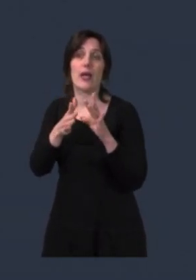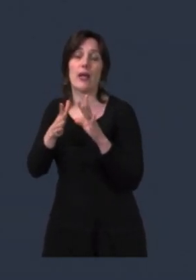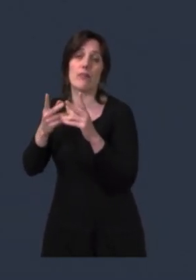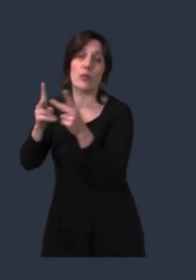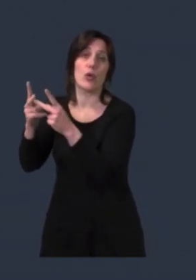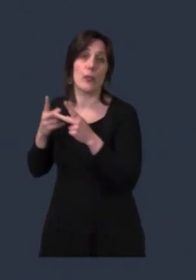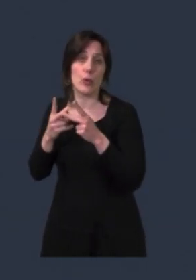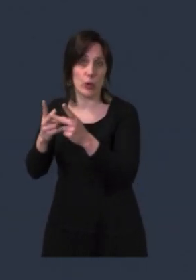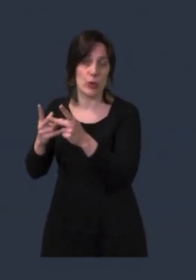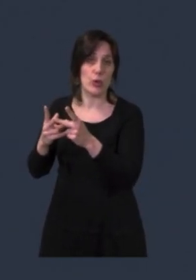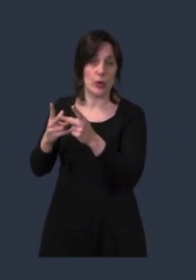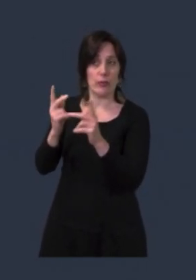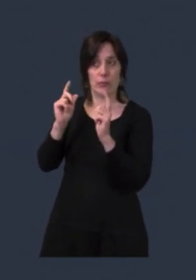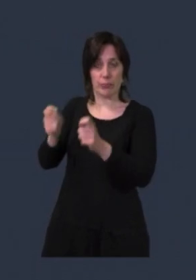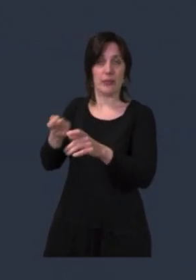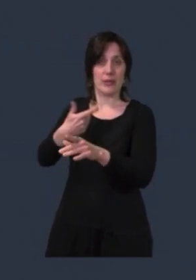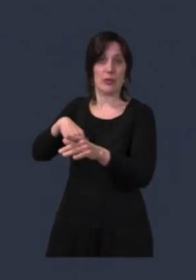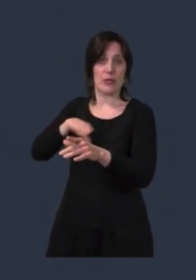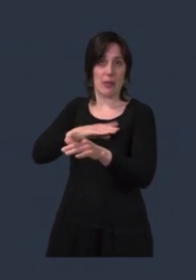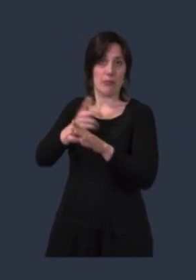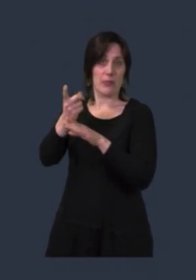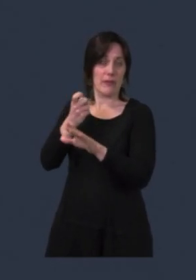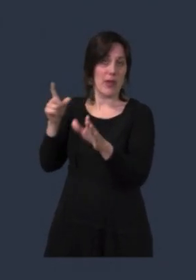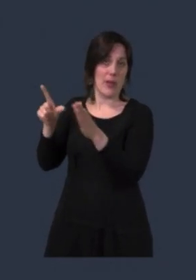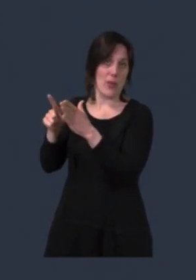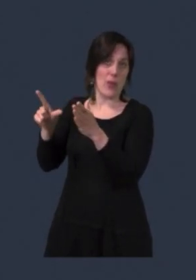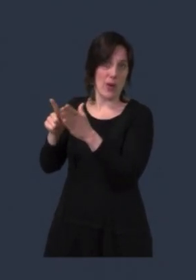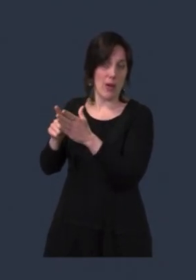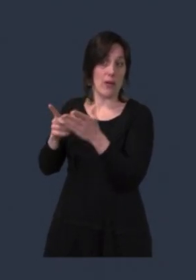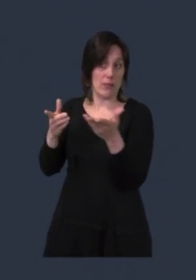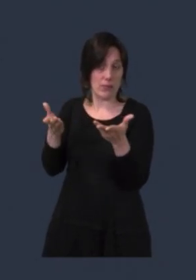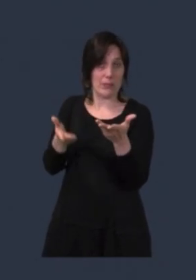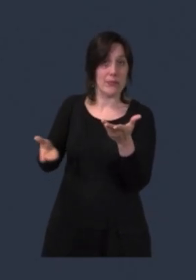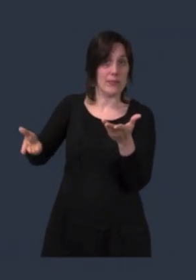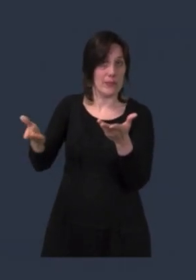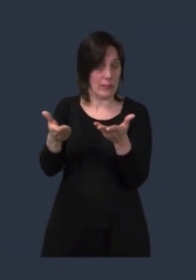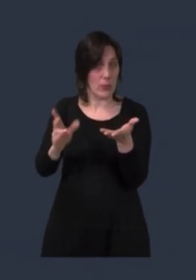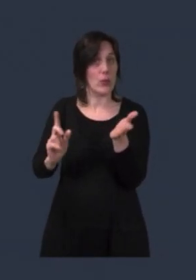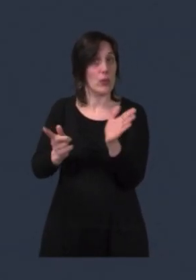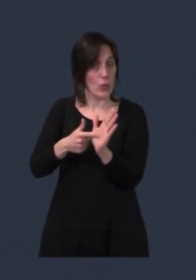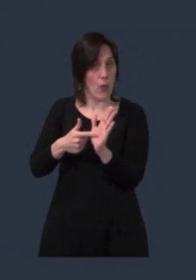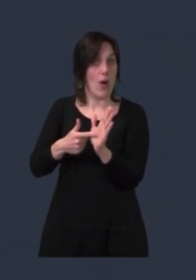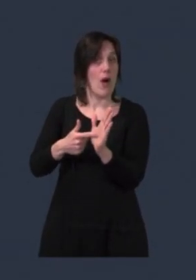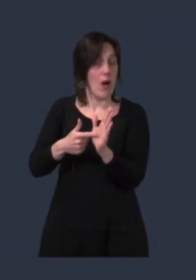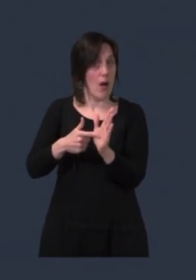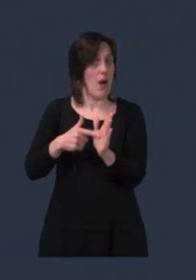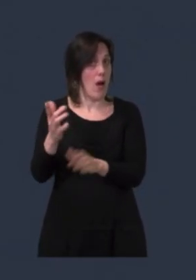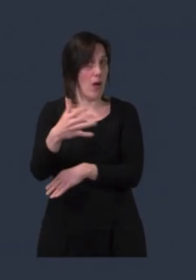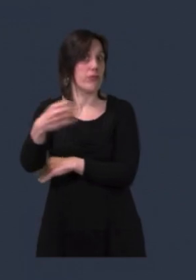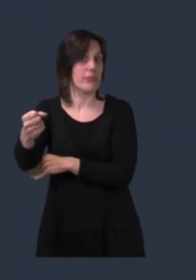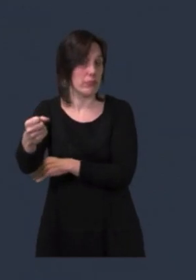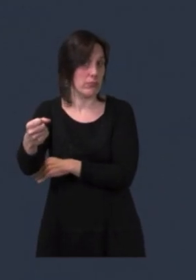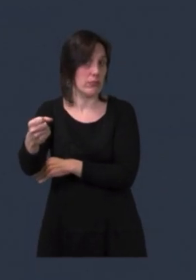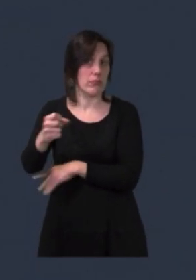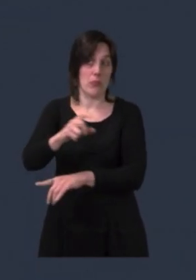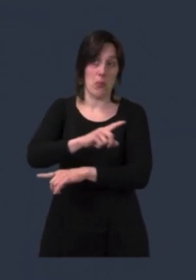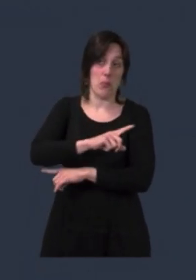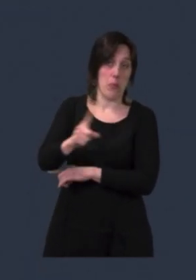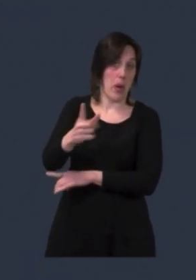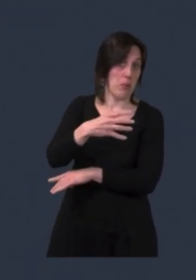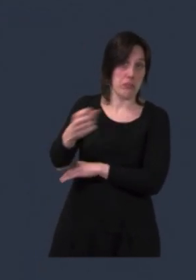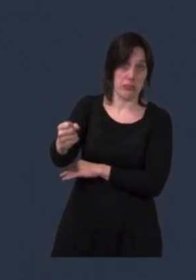loi d'orientation des mobilités 2019, les communautés de communes ont donc la possibilité de se saisir ou non de la compétence. Nous venons de le commenter déjà